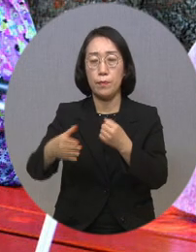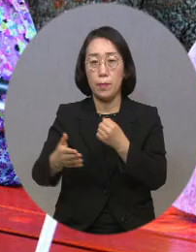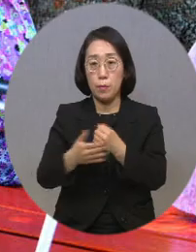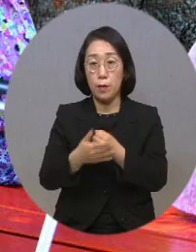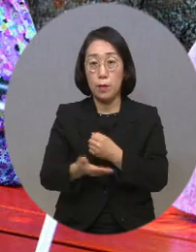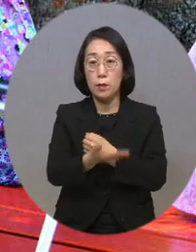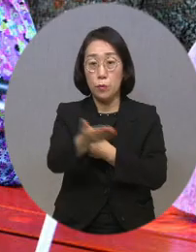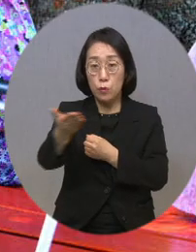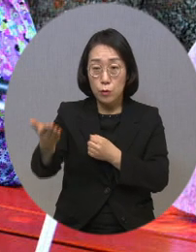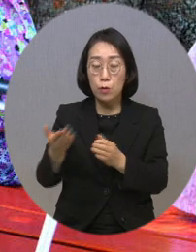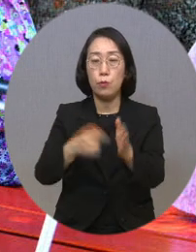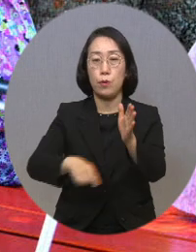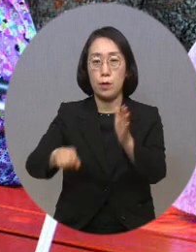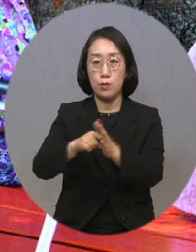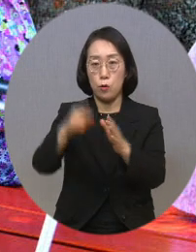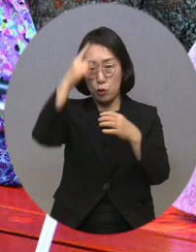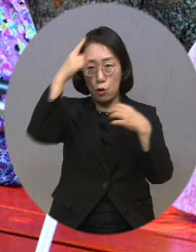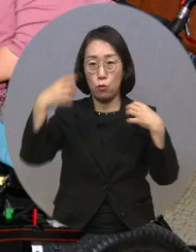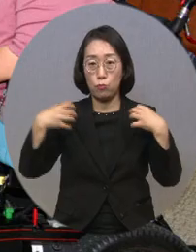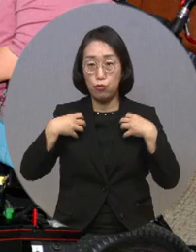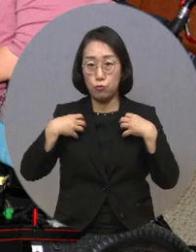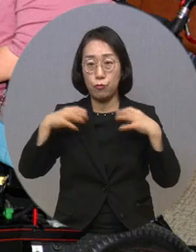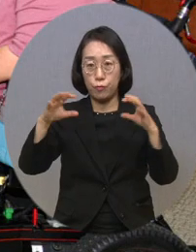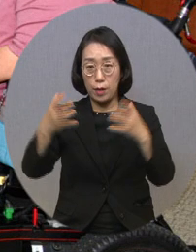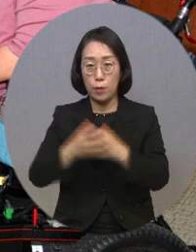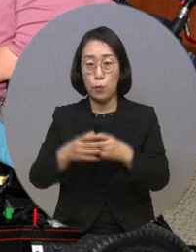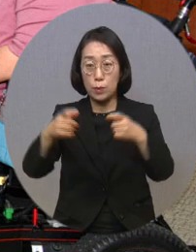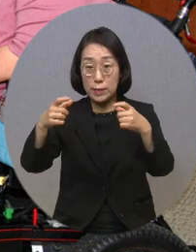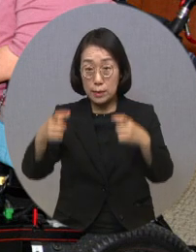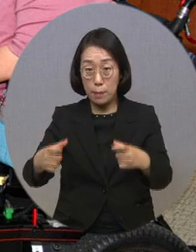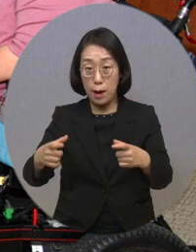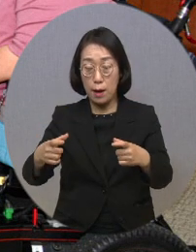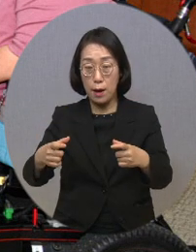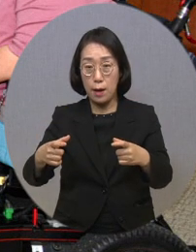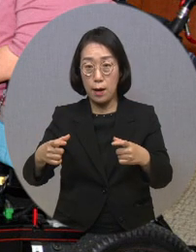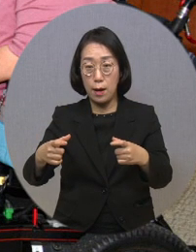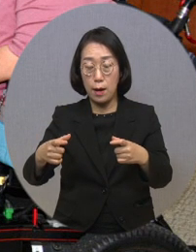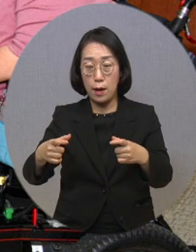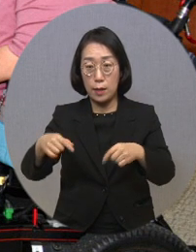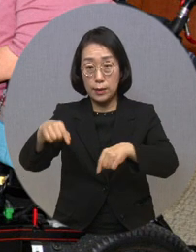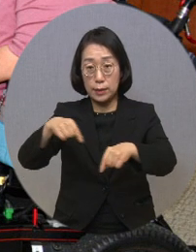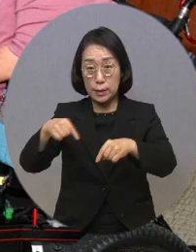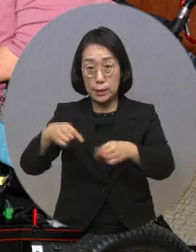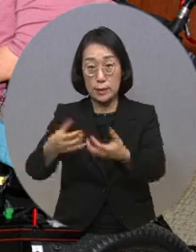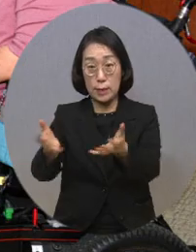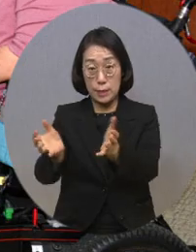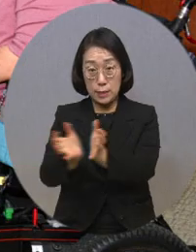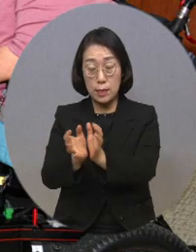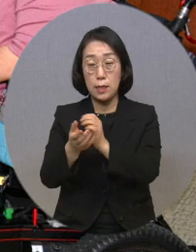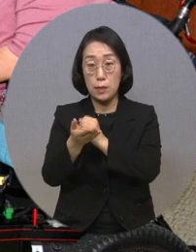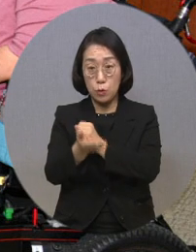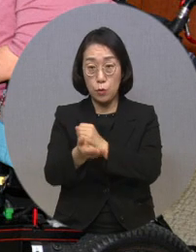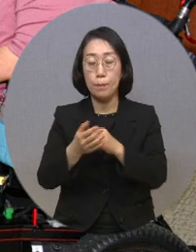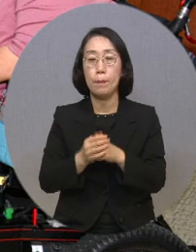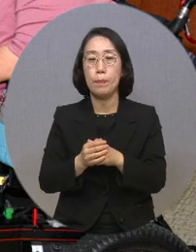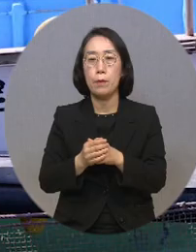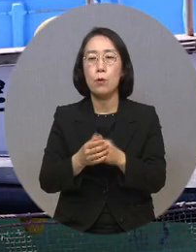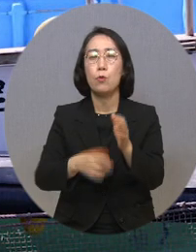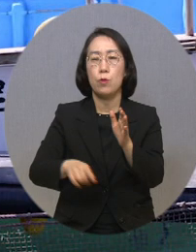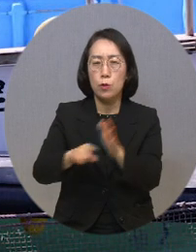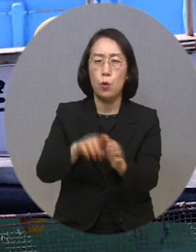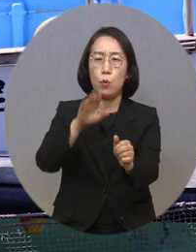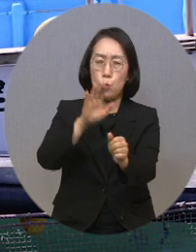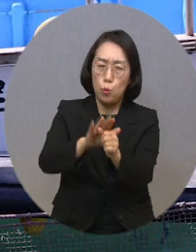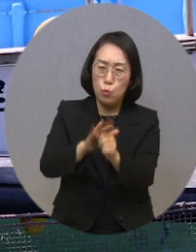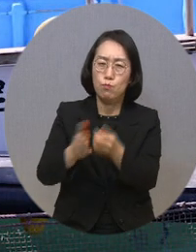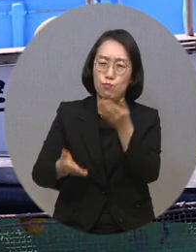위해서 국가나 또 지방자치단체가 뭔가 좀 그분들을 위해서 열심히 좀 도와줘야